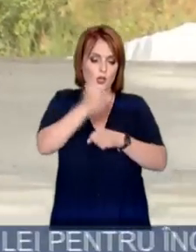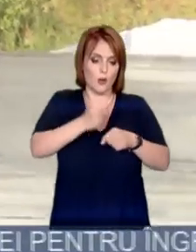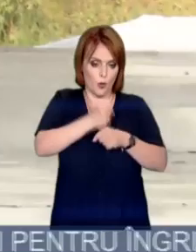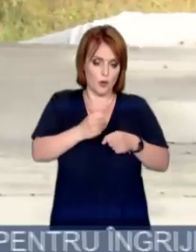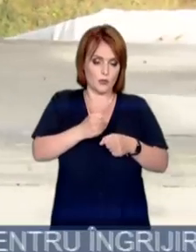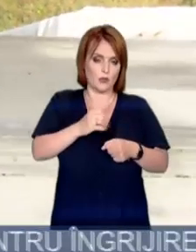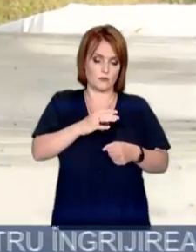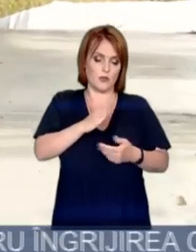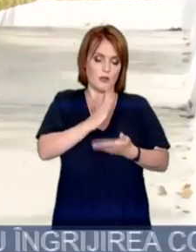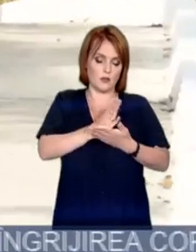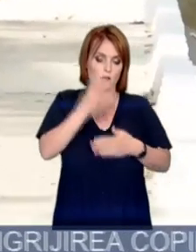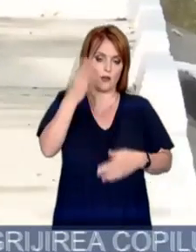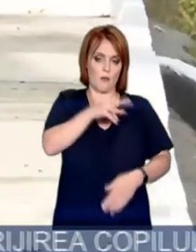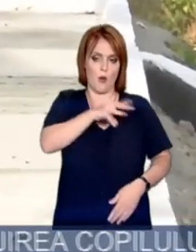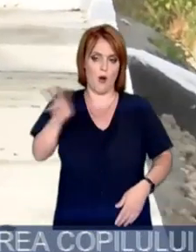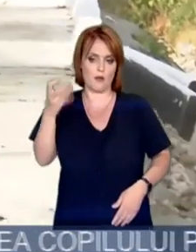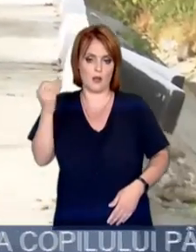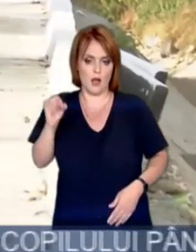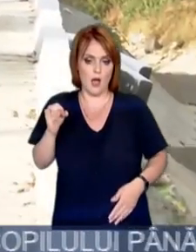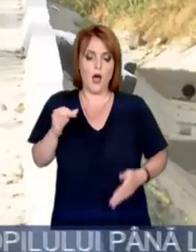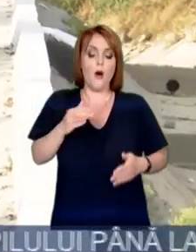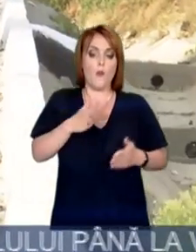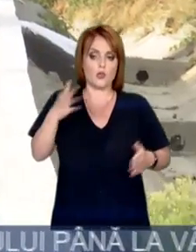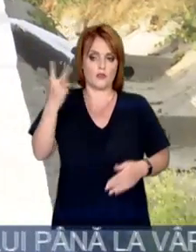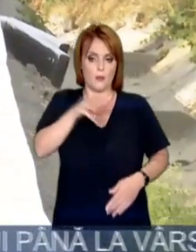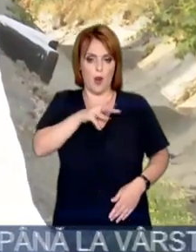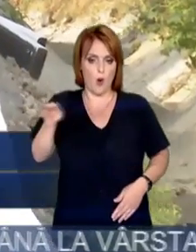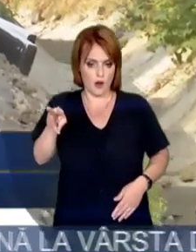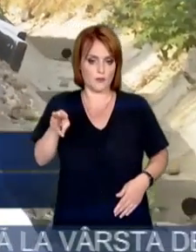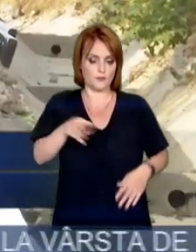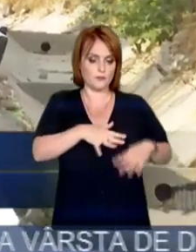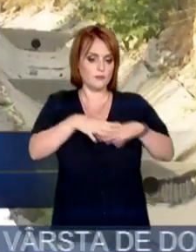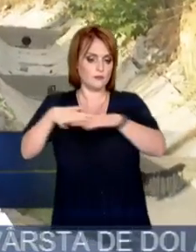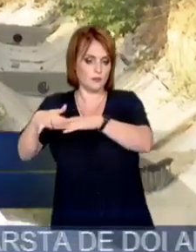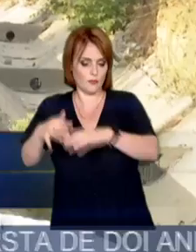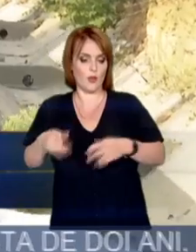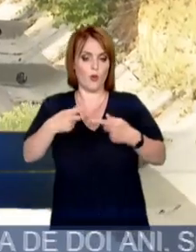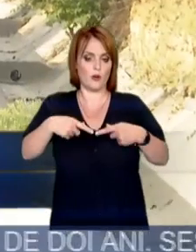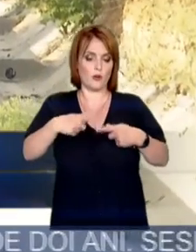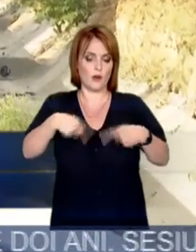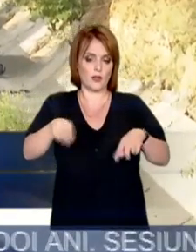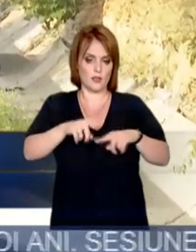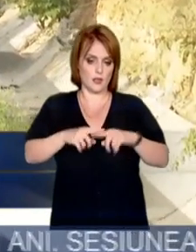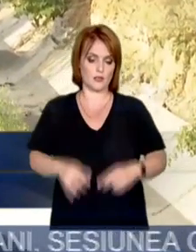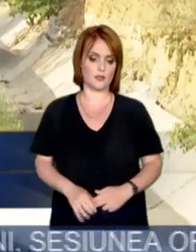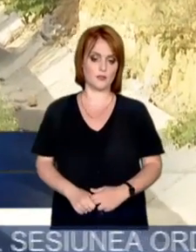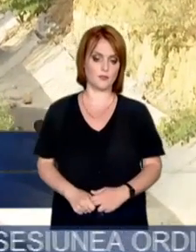peste 3 milioane de lei, dintre care mai mult de 2 milioane de lei au fost alocate de către Agenția de Intervenții și Plăți pentru